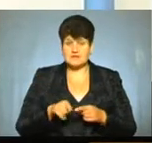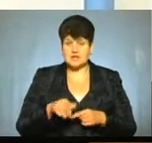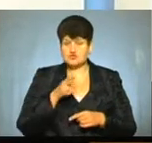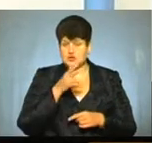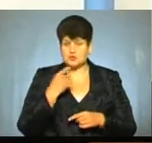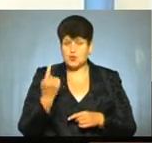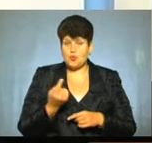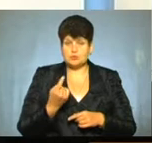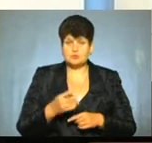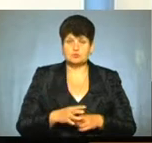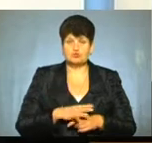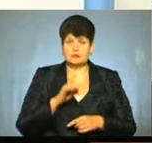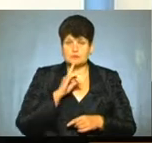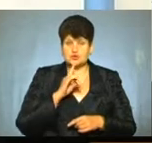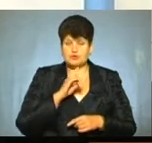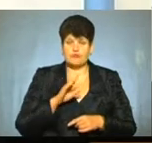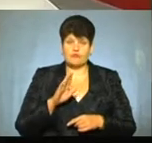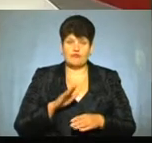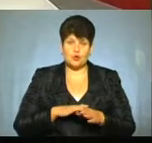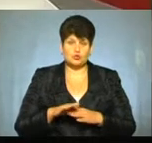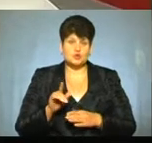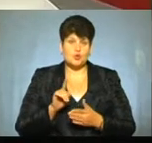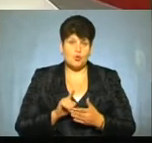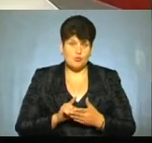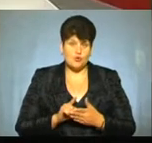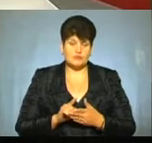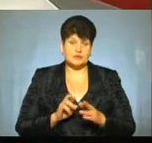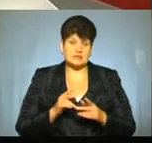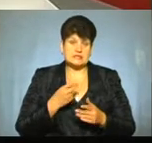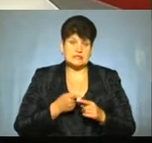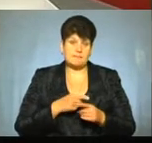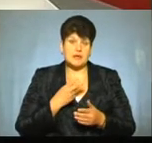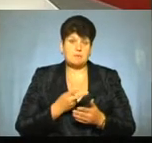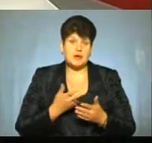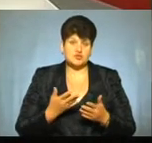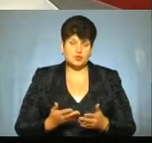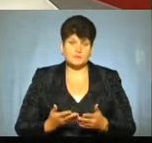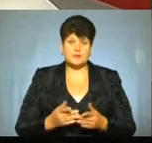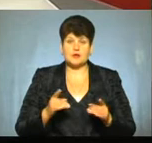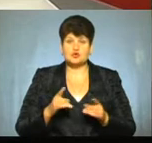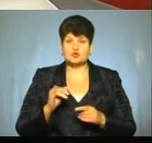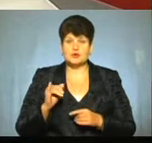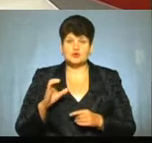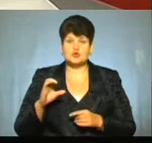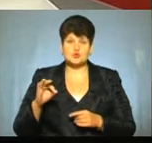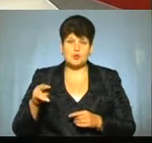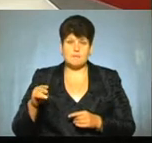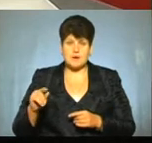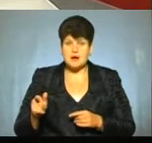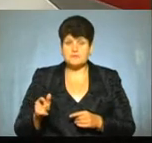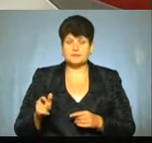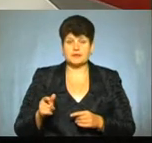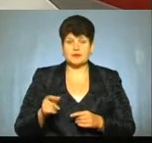цей час в області був тимчасово виконуючий обов'язки, відповідно, як це передбачено. Ось, а щодо Ігоря Сополя,